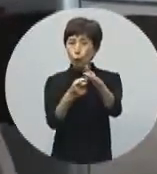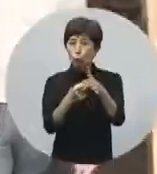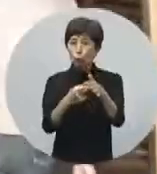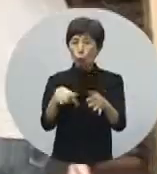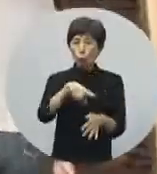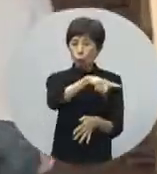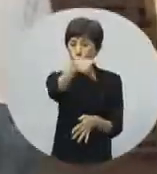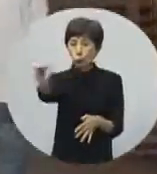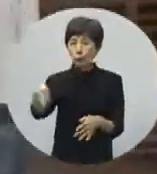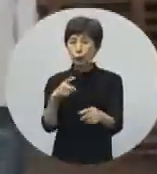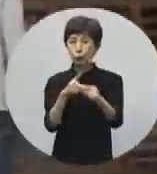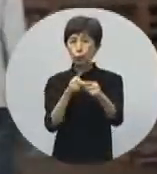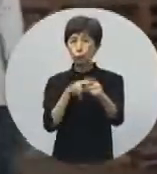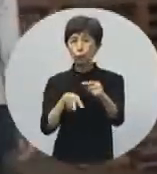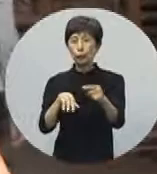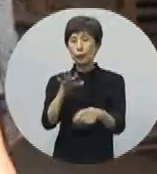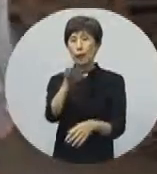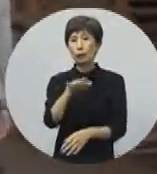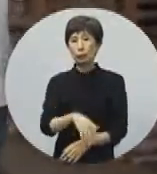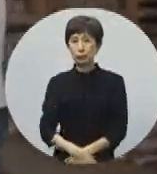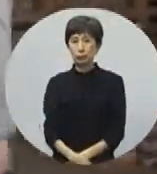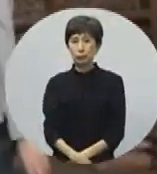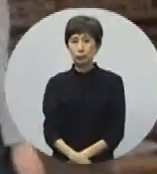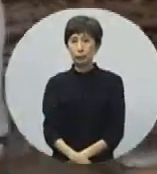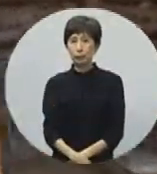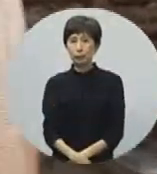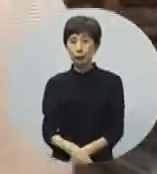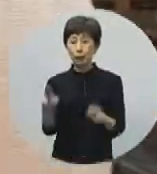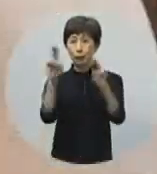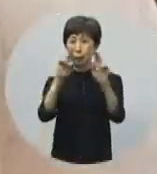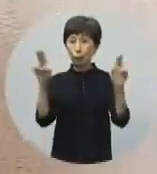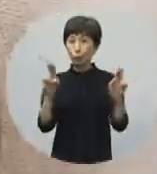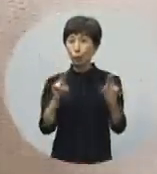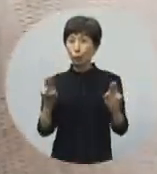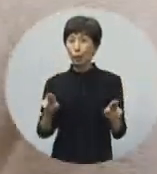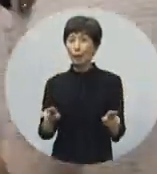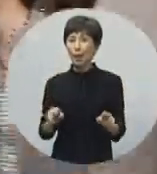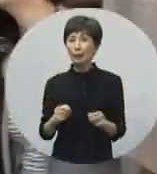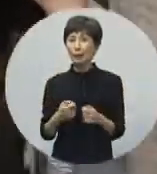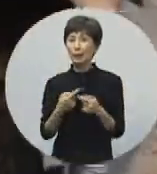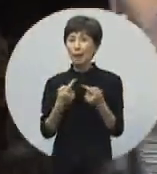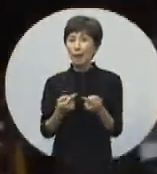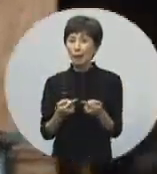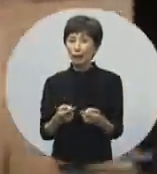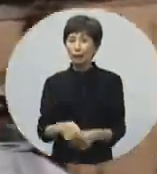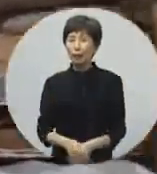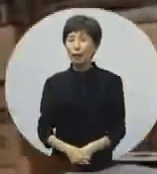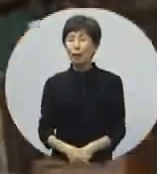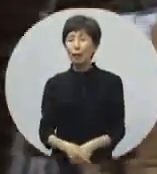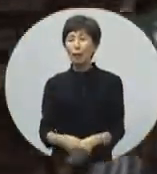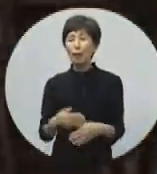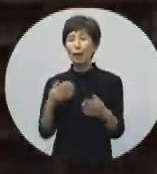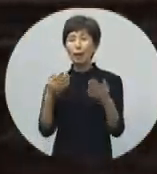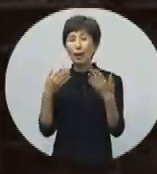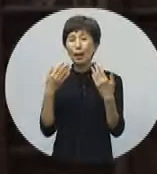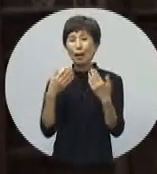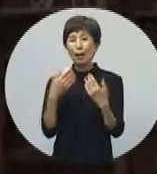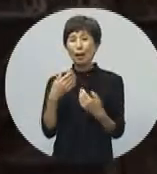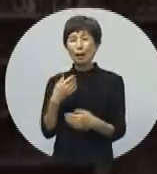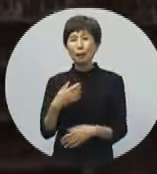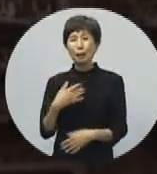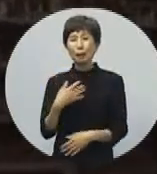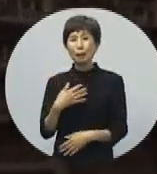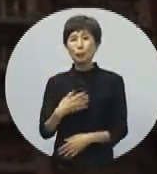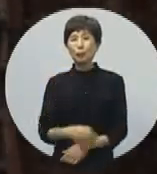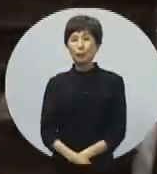ですね。 早速蔵の中へ。 あ、涼しい次全部にびっくりしちゃうみたいな 大き